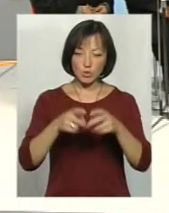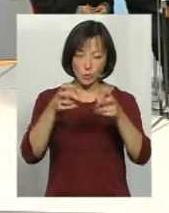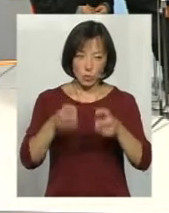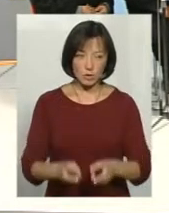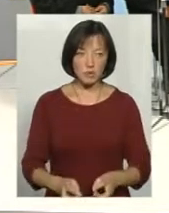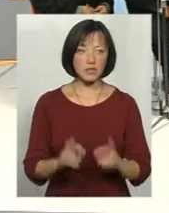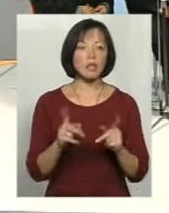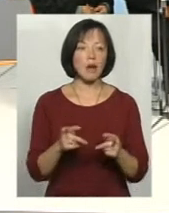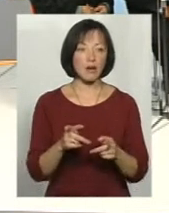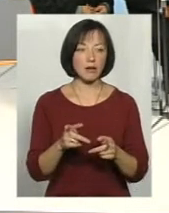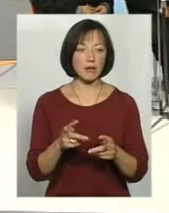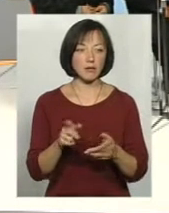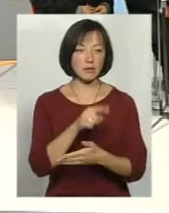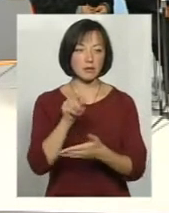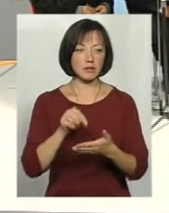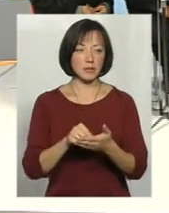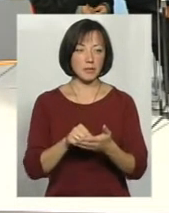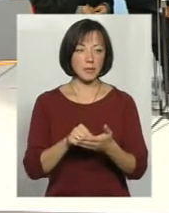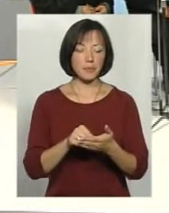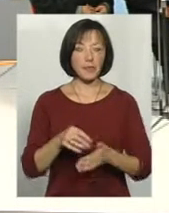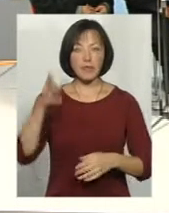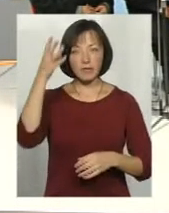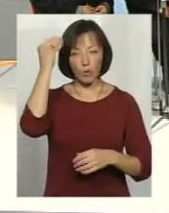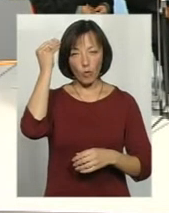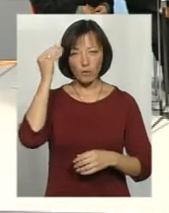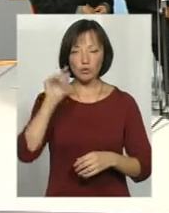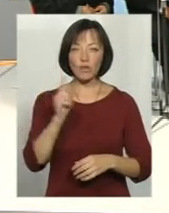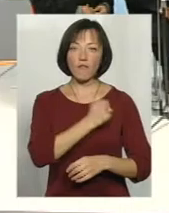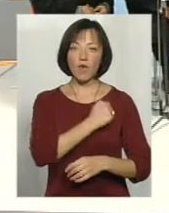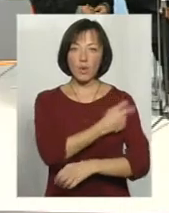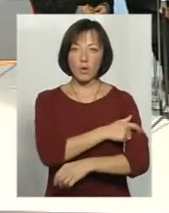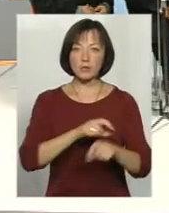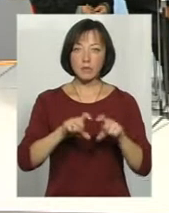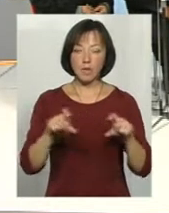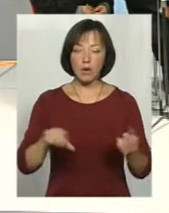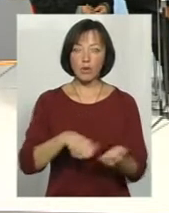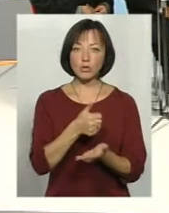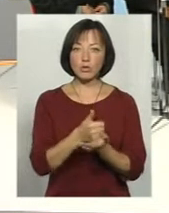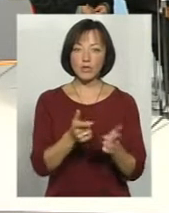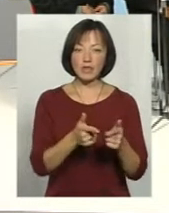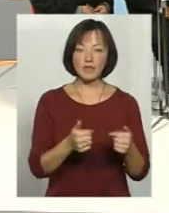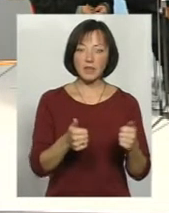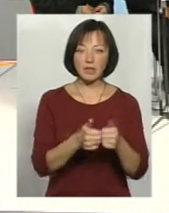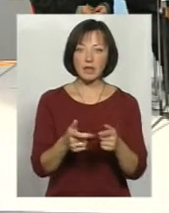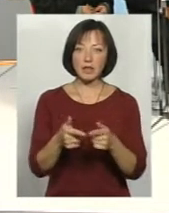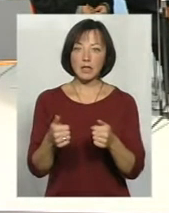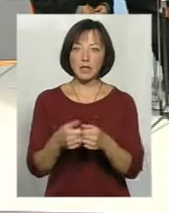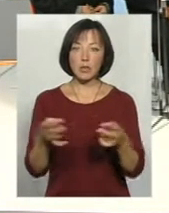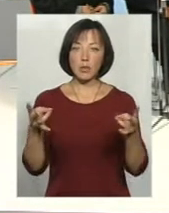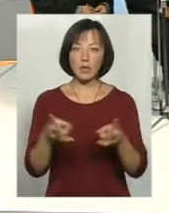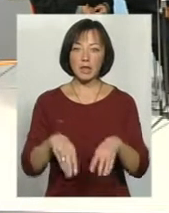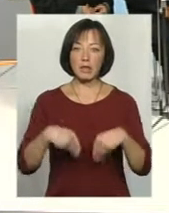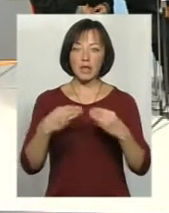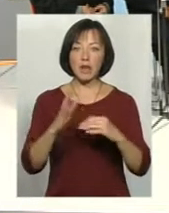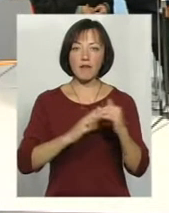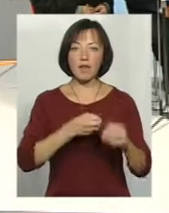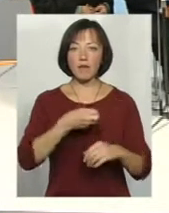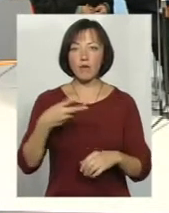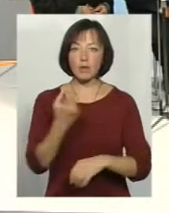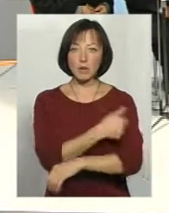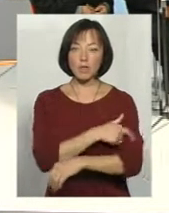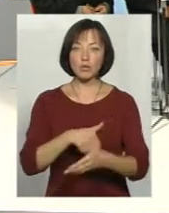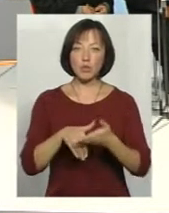Я хочу сказати, що враховуючи те, що в госпіталі є всі основні відділення, які необхідні для надання кваліфікованої медичної